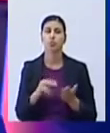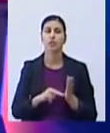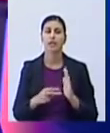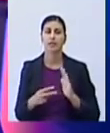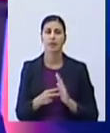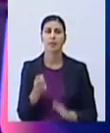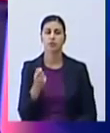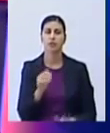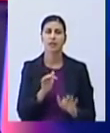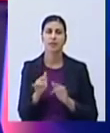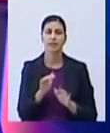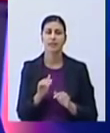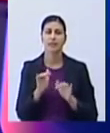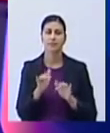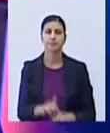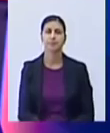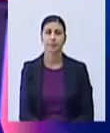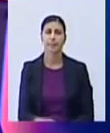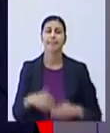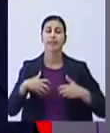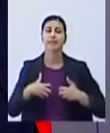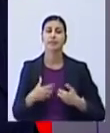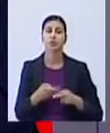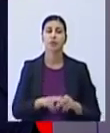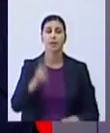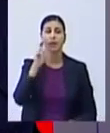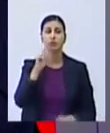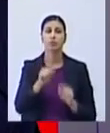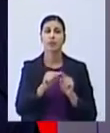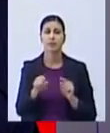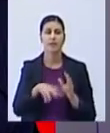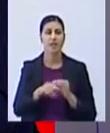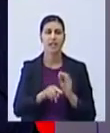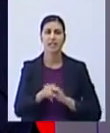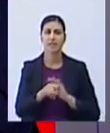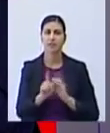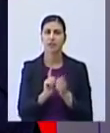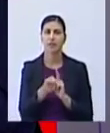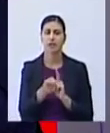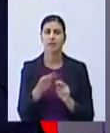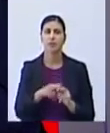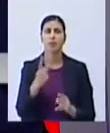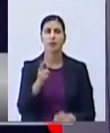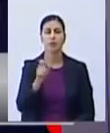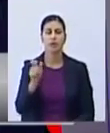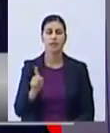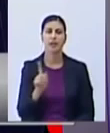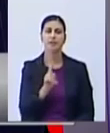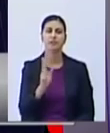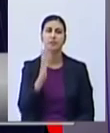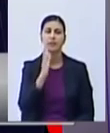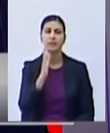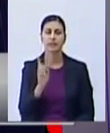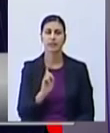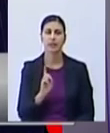იგეგმება გარკვეული ქმედის ნაბიჯები. სამწუხარო დამხელისუფლებების ხელში ყველანი დევნილებად ვიქეცით, იმიტომ რომ მარტო ის ადამიანები არ არიან, ვინც მართლა